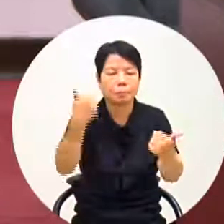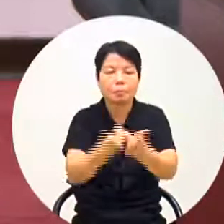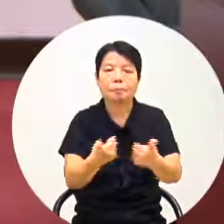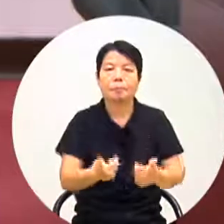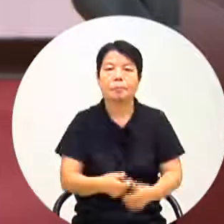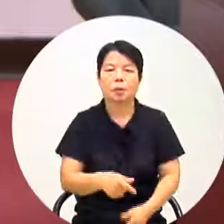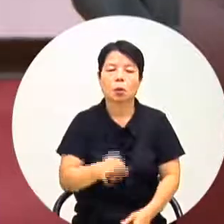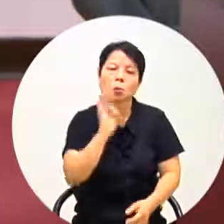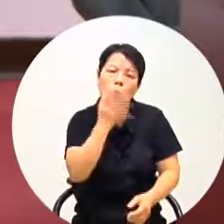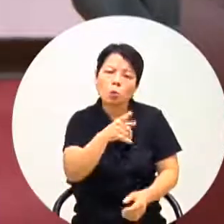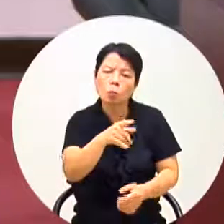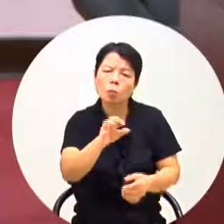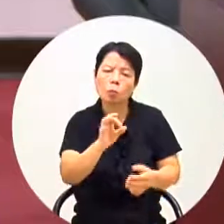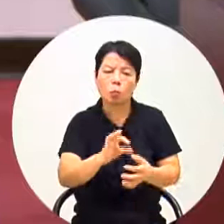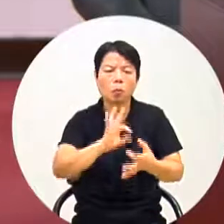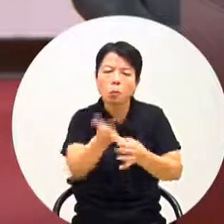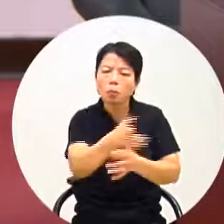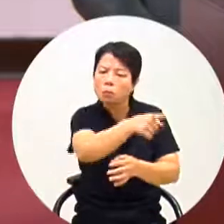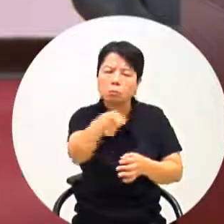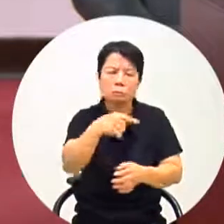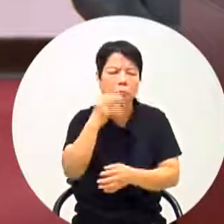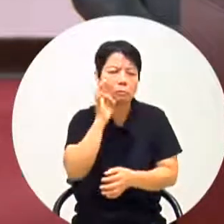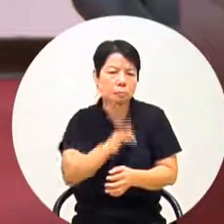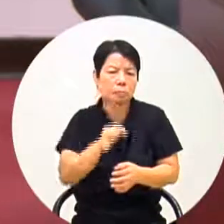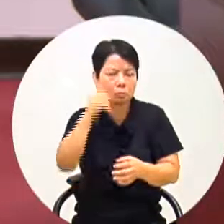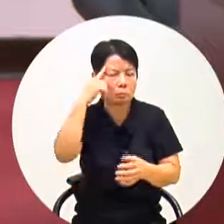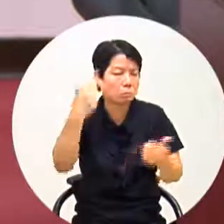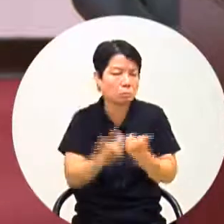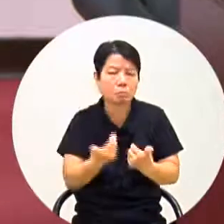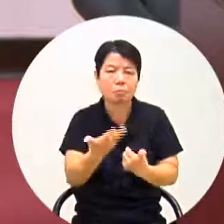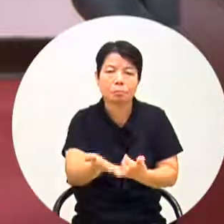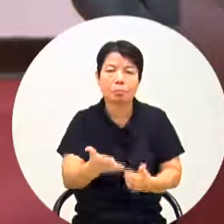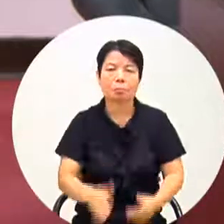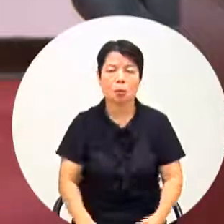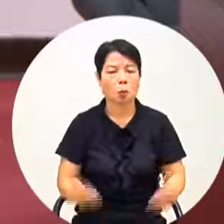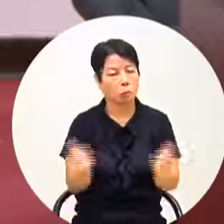的不愿意迁村？那当然问题也很多。那